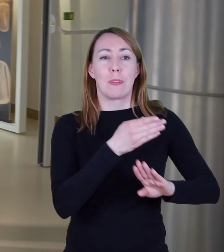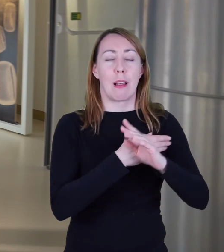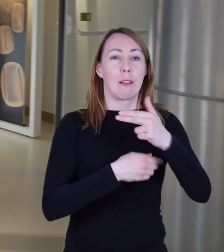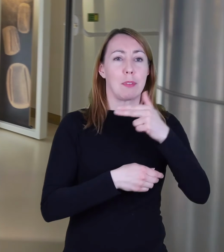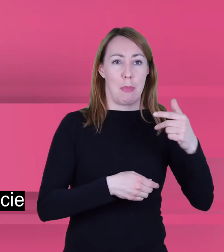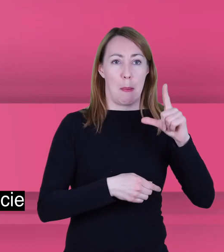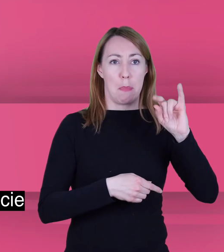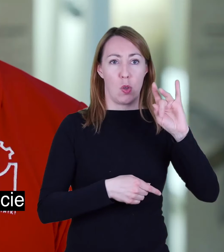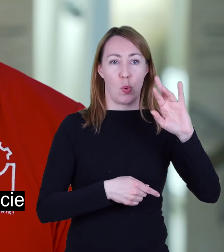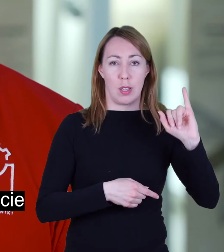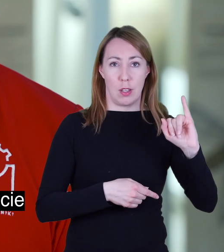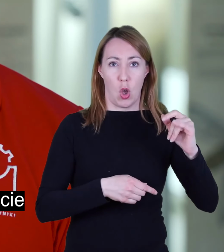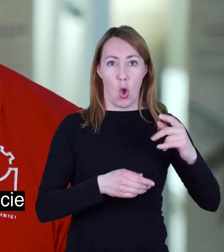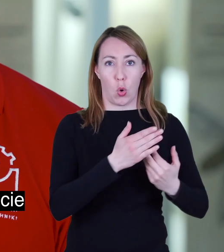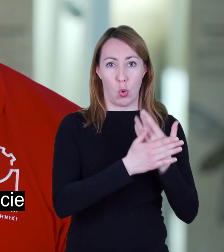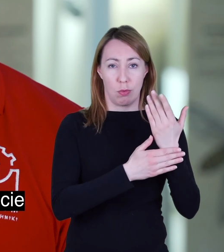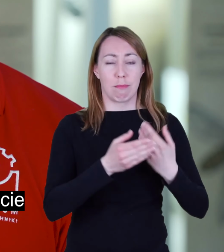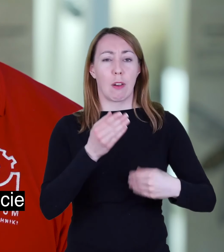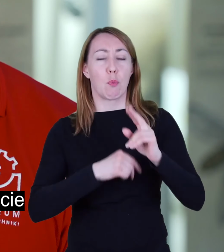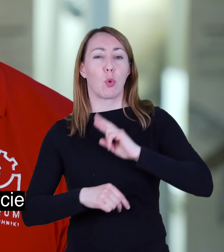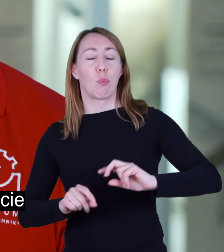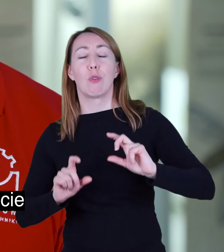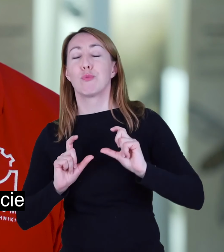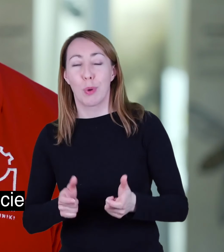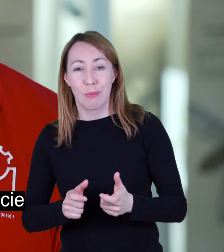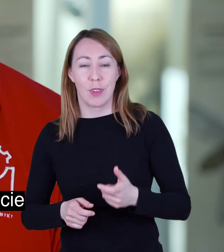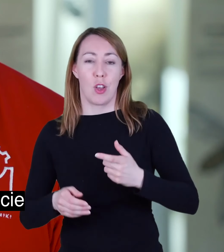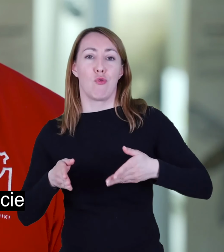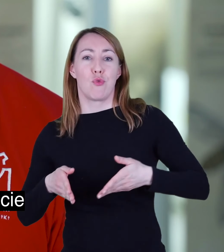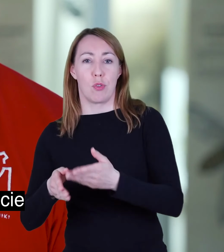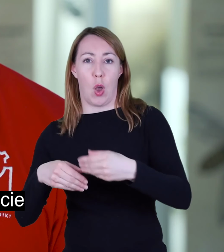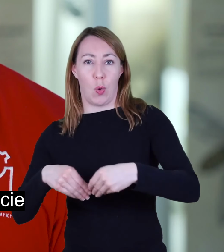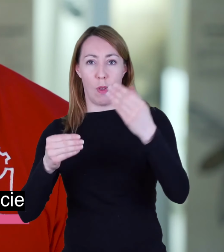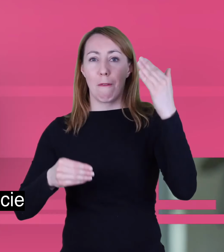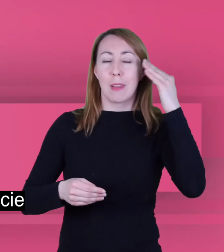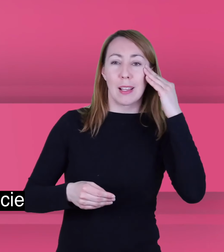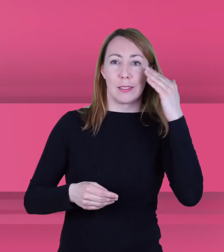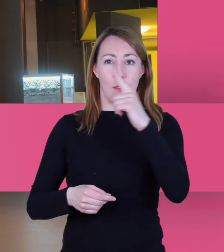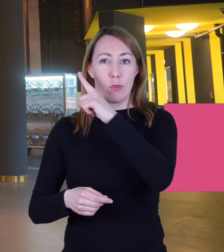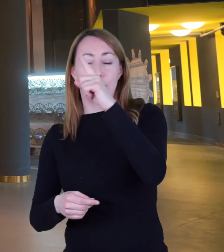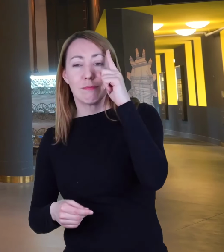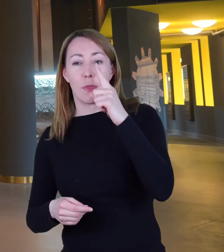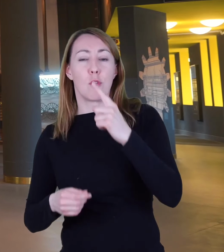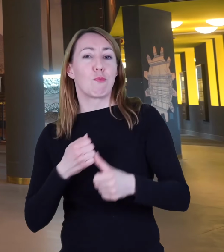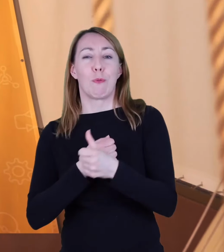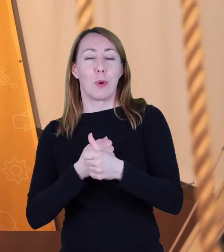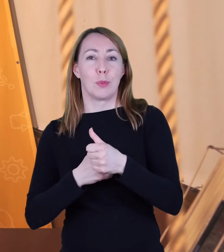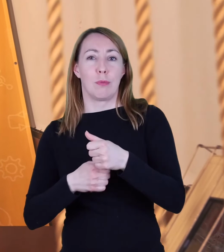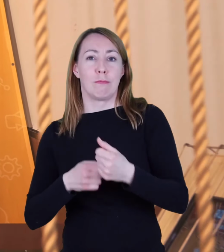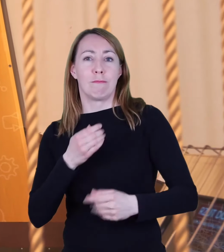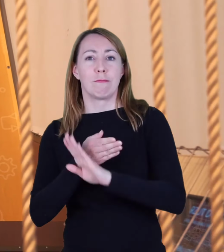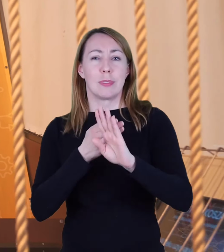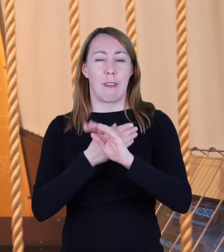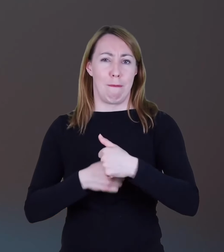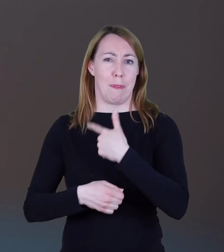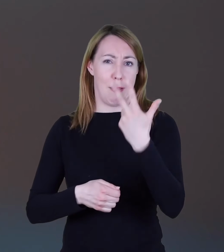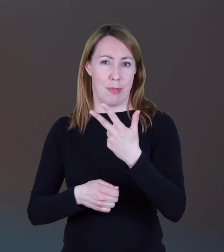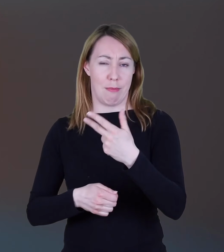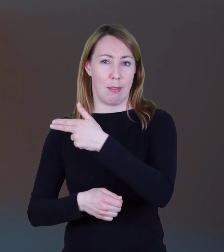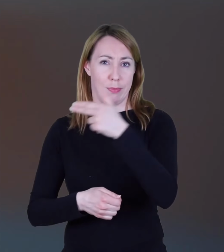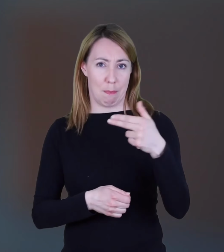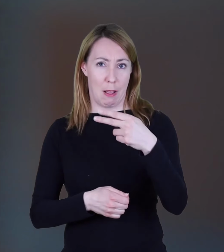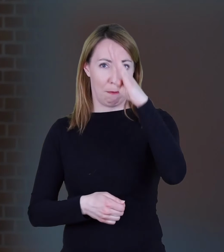pyłków roślin. Największym powodzeniem cieszy się oczywiście ścieżka rozwoju wiedzy i cywilizacji, ponieważ jest tam wiele eksponatów, które